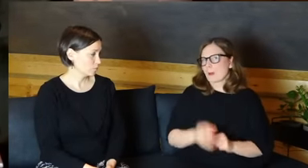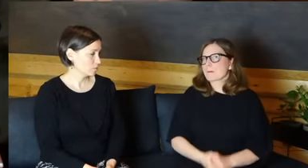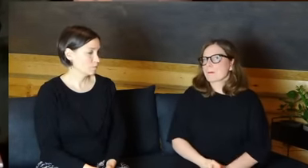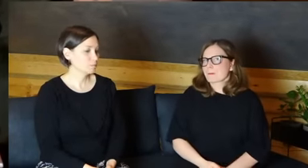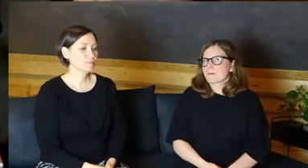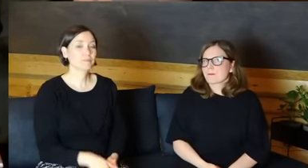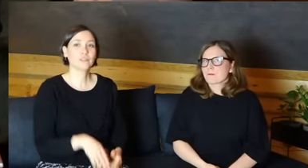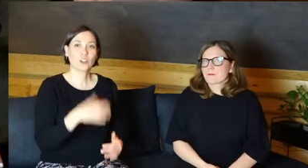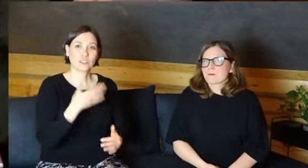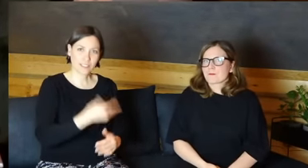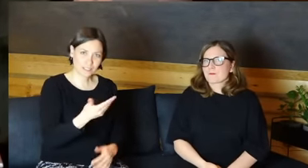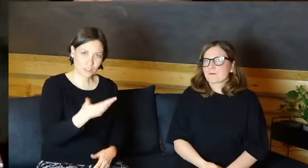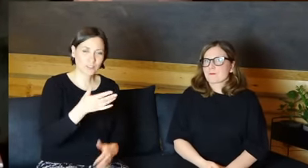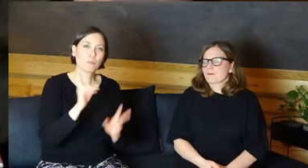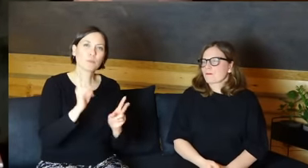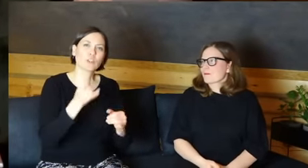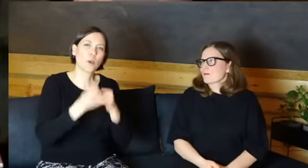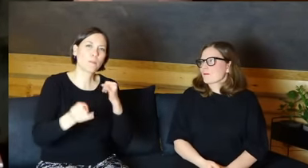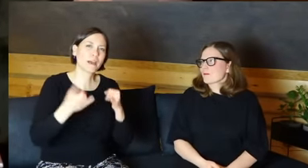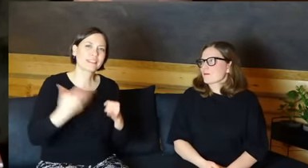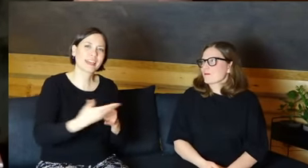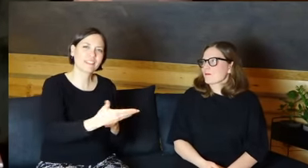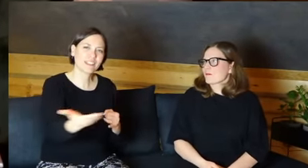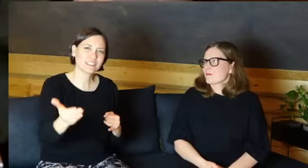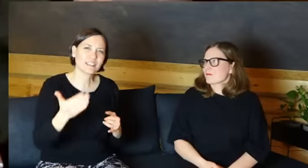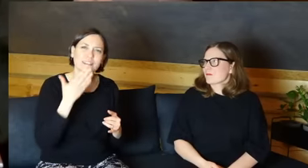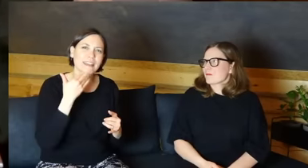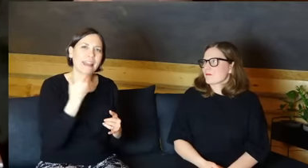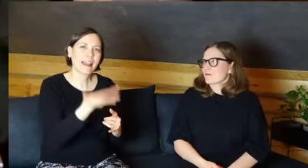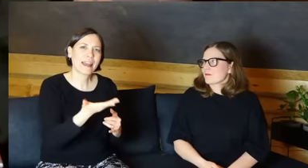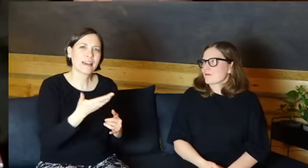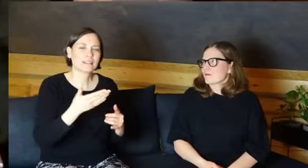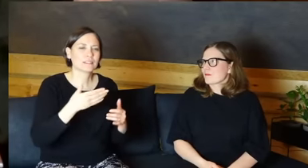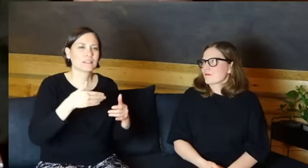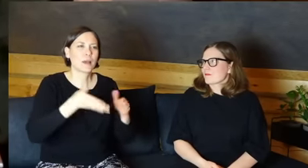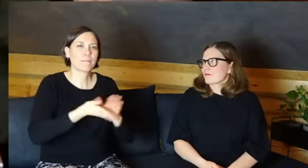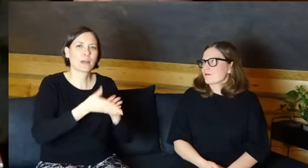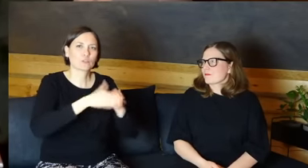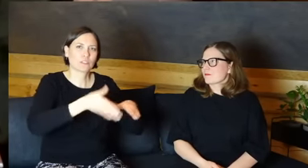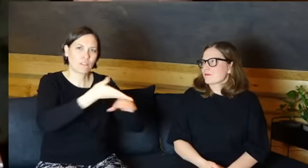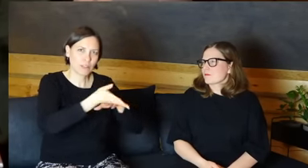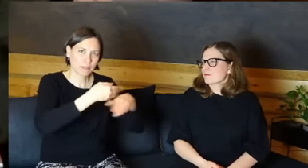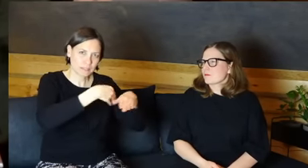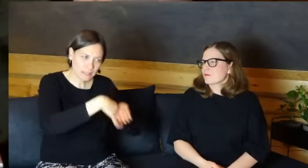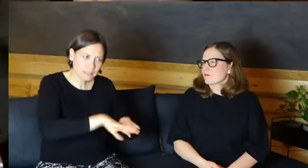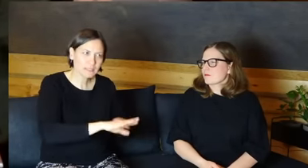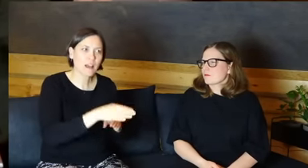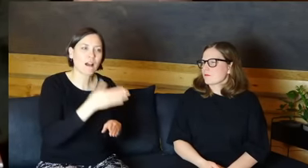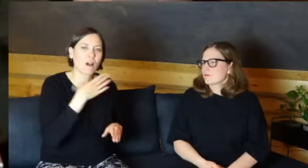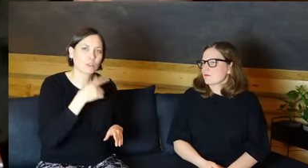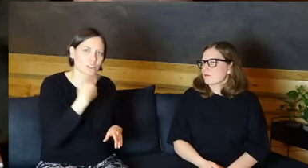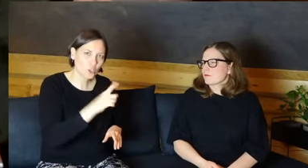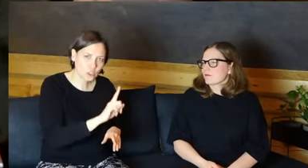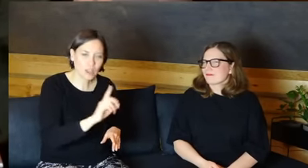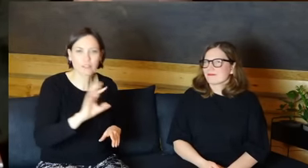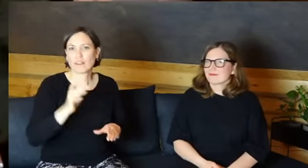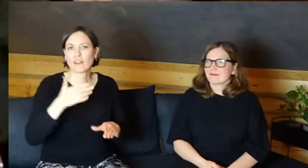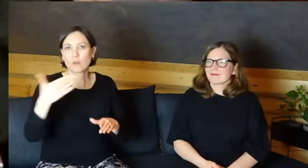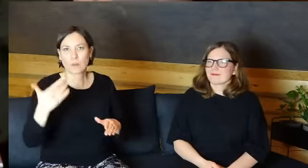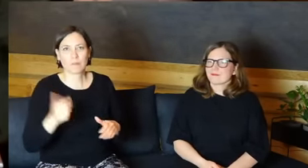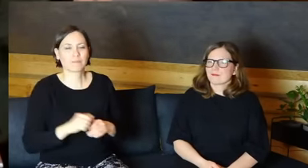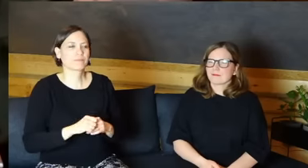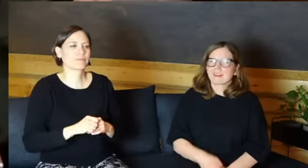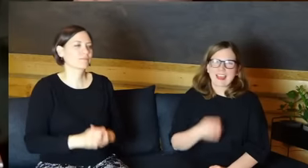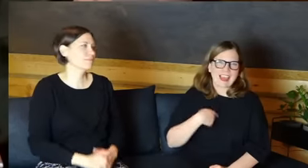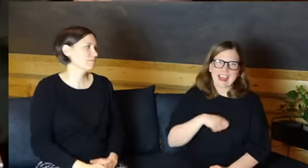vielä sullekin nopeat terveiset, kenelle haluat perustava sisällä tai ulkopuolella. Länkelän tielle ensimmäisenä äitille Länkelän tielle